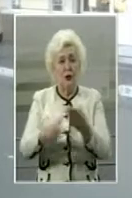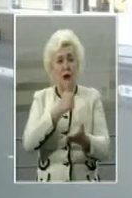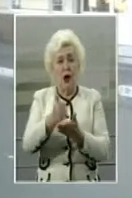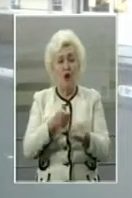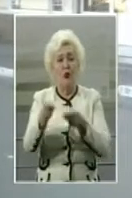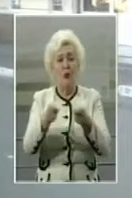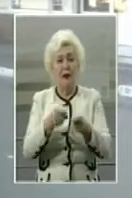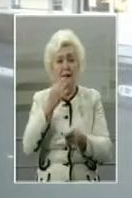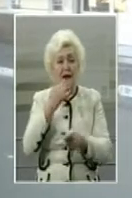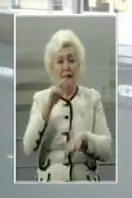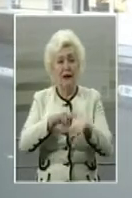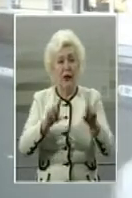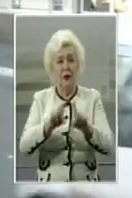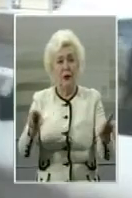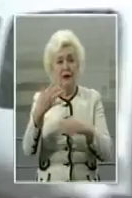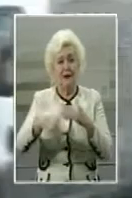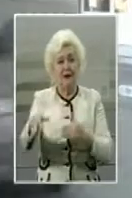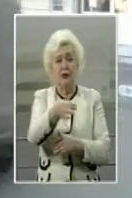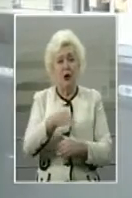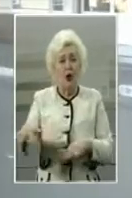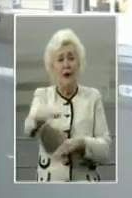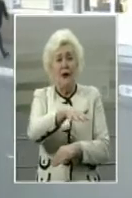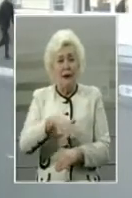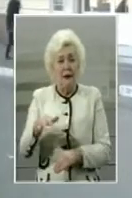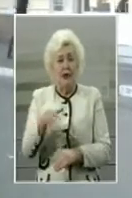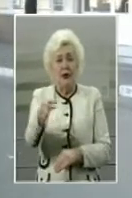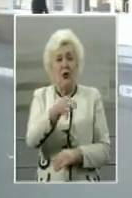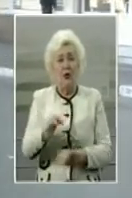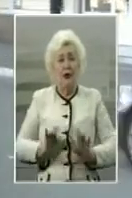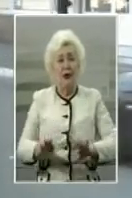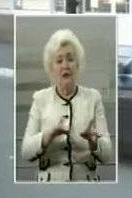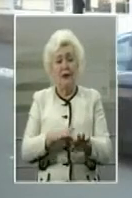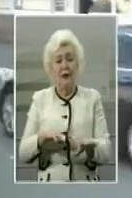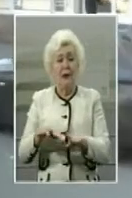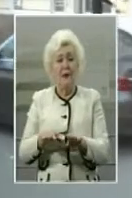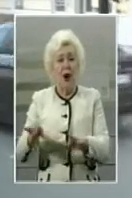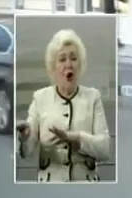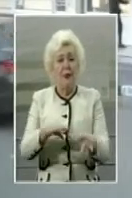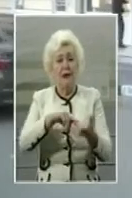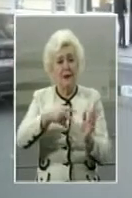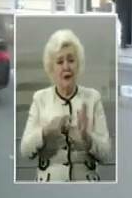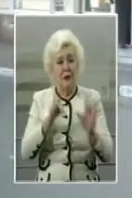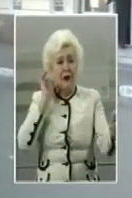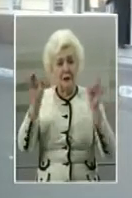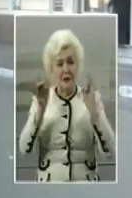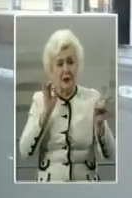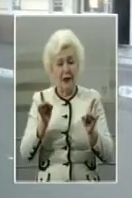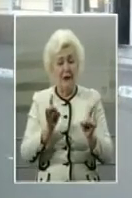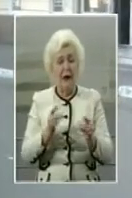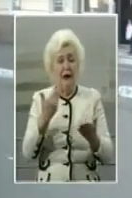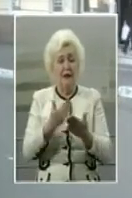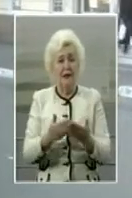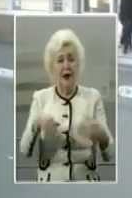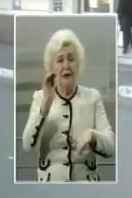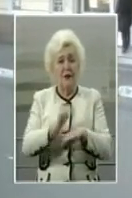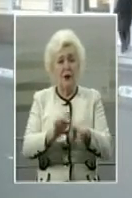управління Національної поліції в Херсонській області на території області введено оперативний план «Сирена». За даним